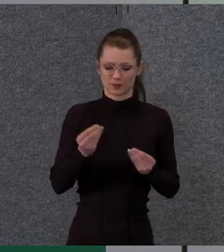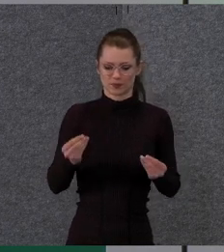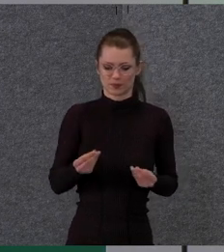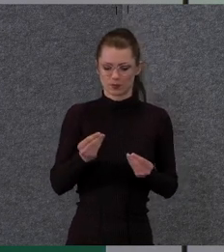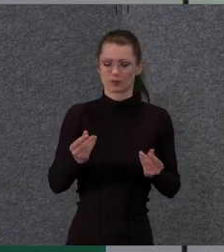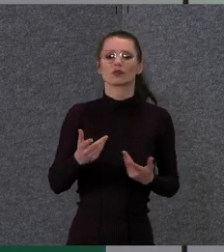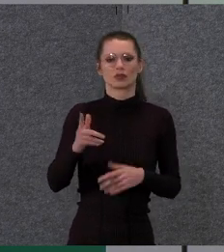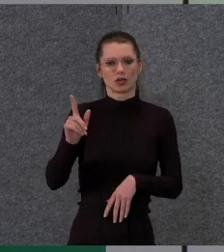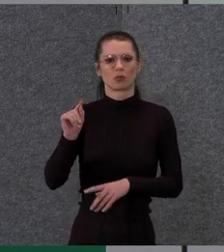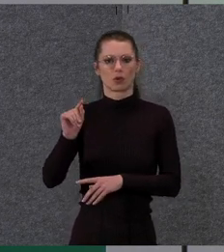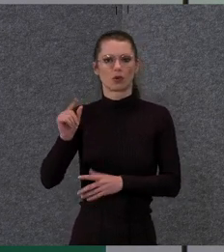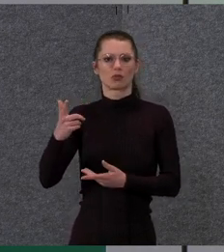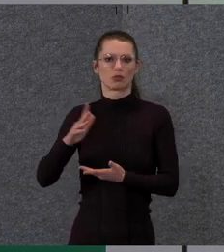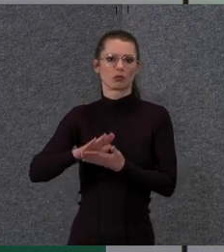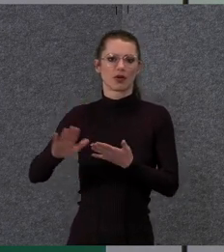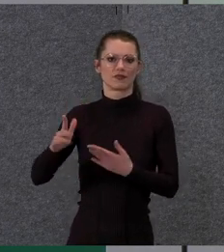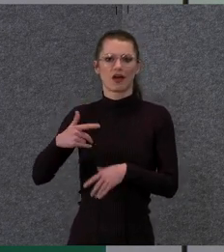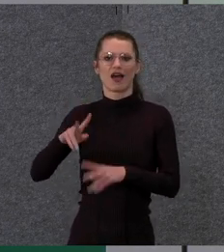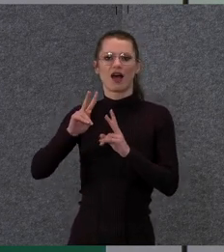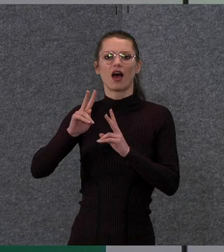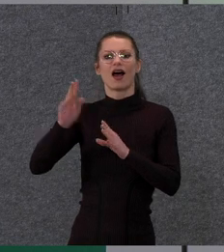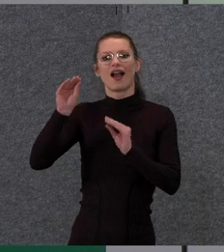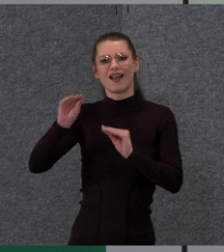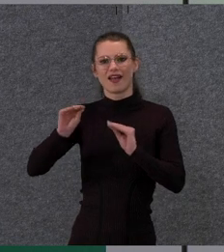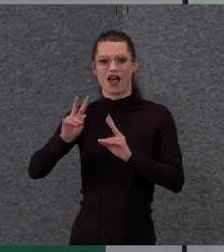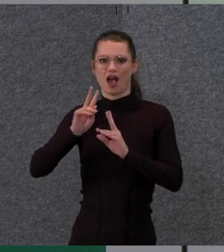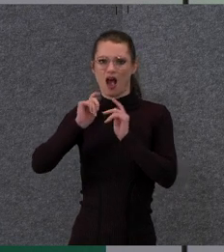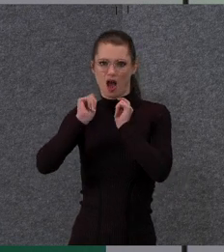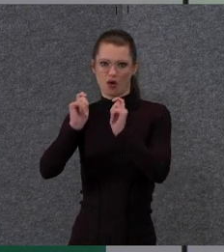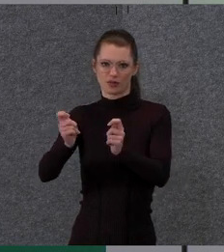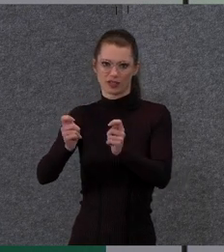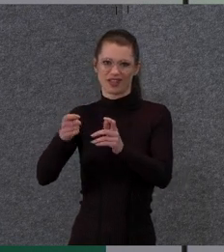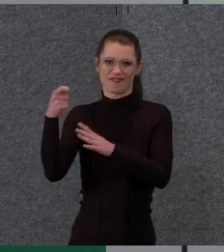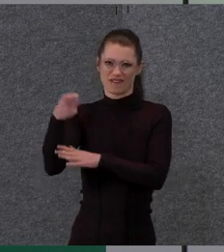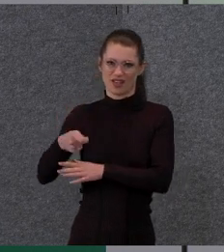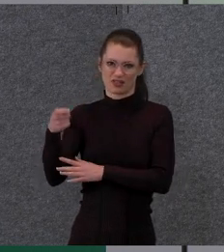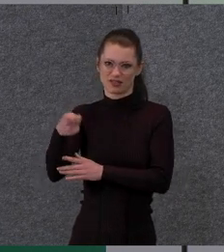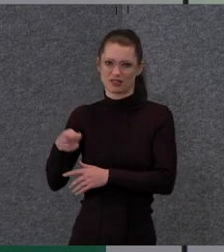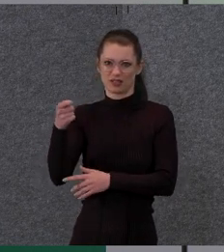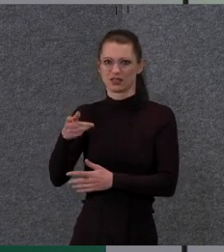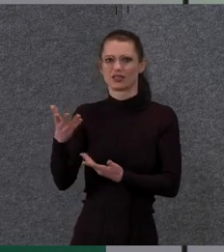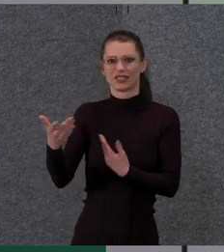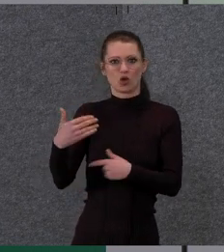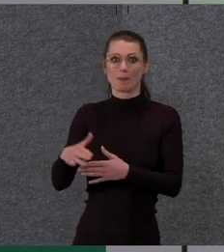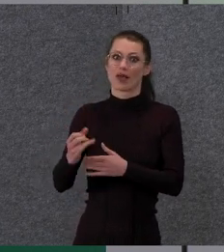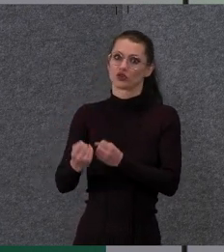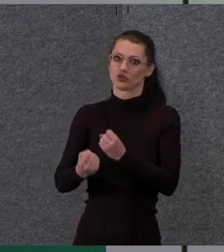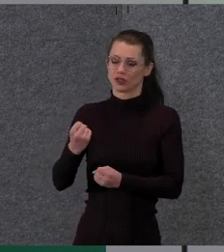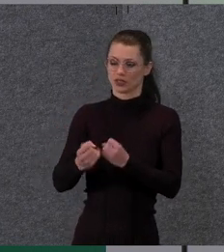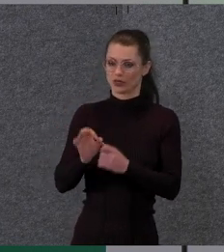durch Lehrkräfte finanziert, also durch Lehraufträge. Die sind ja noch prekärer beschäftigt als die reine Befristung,